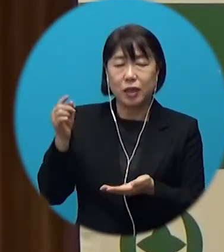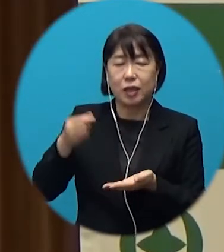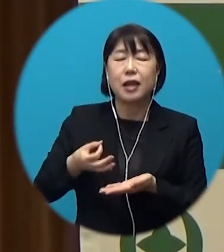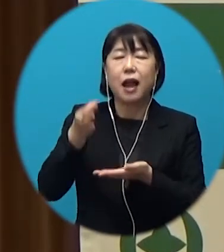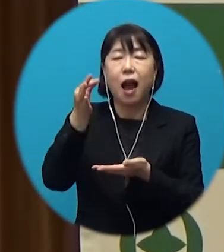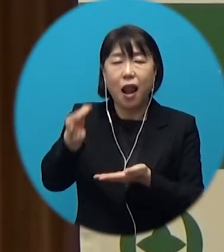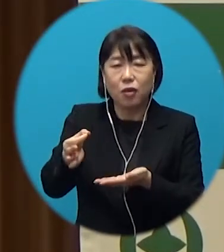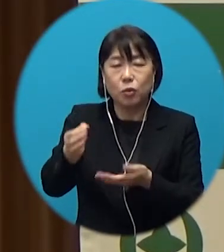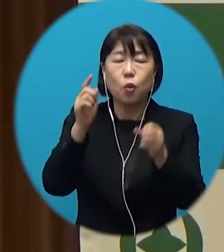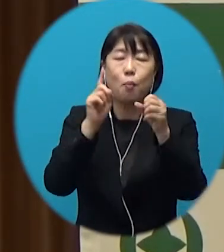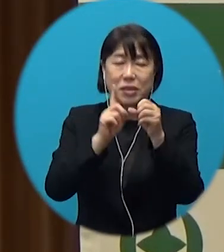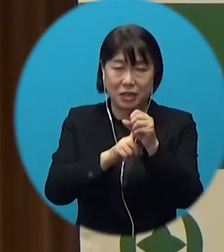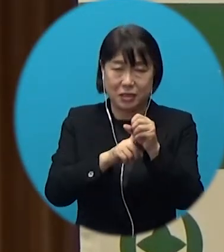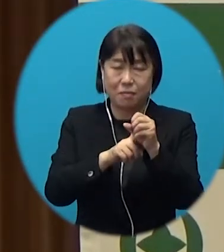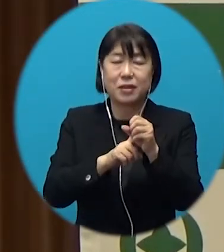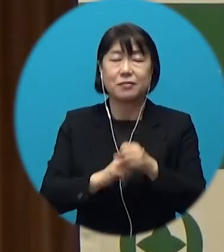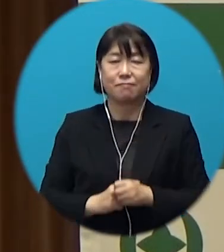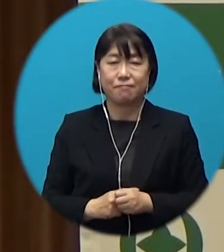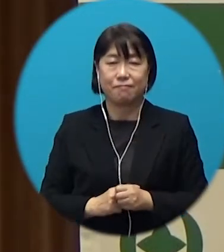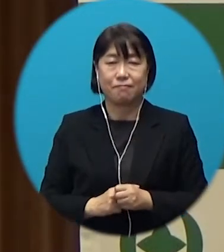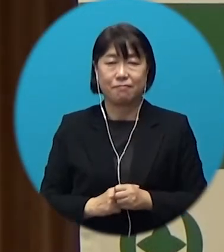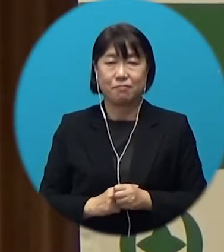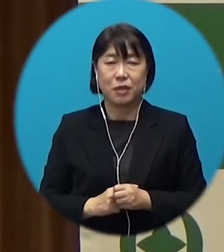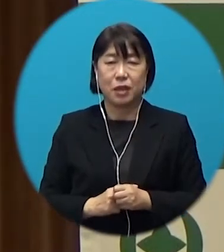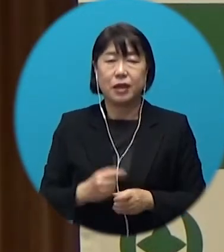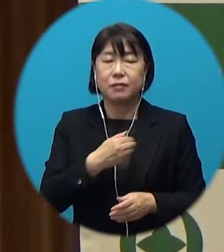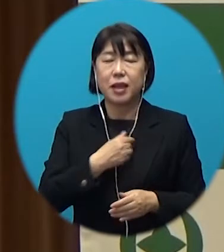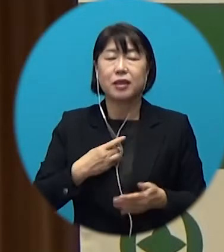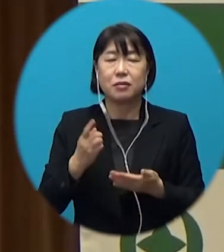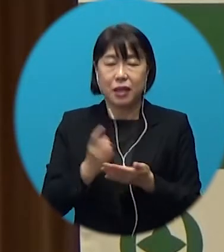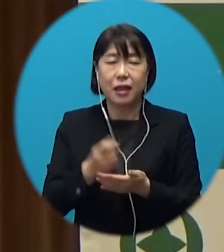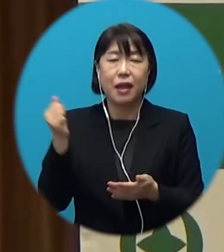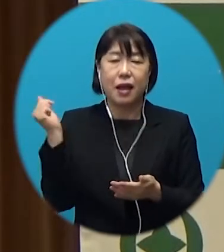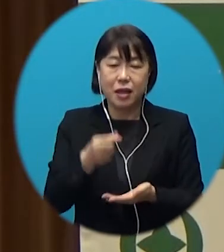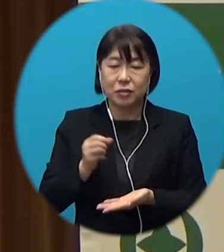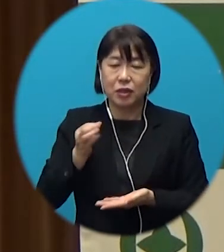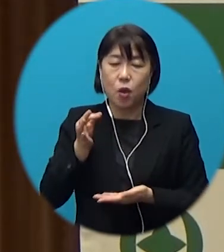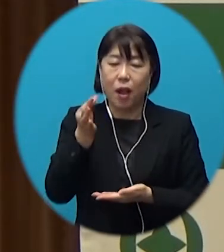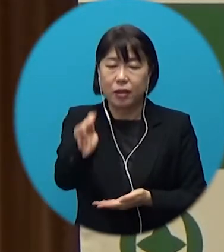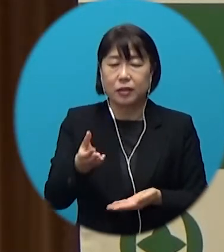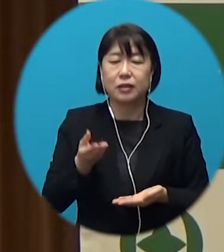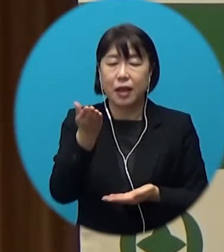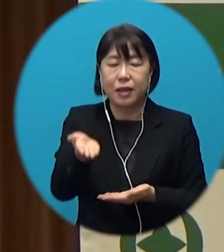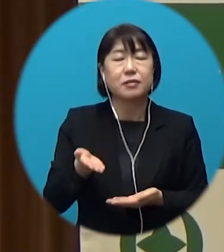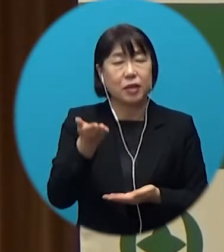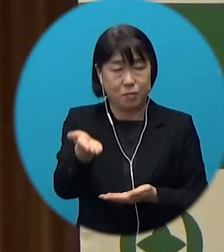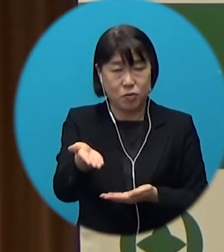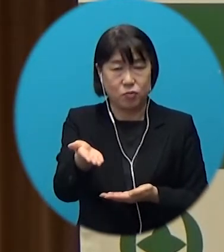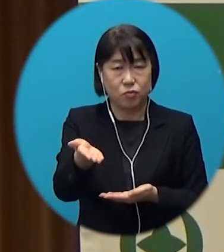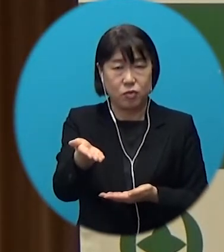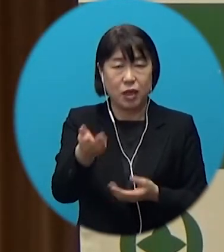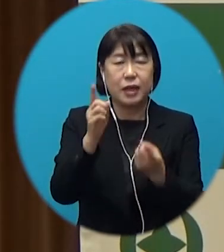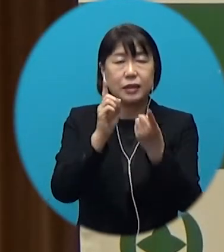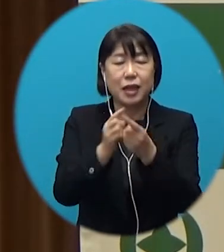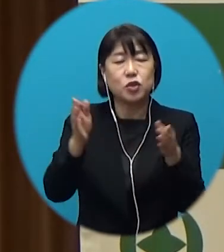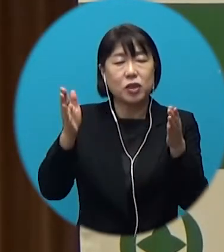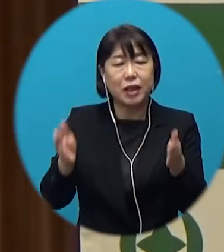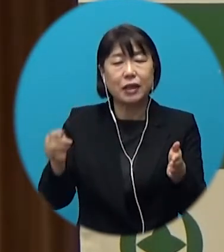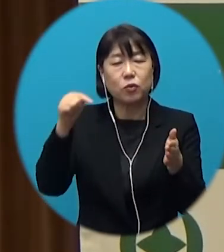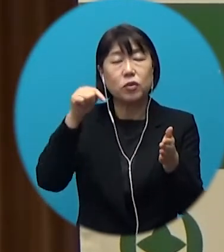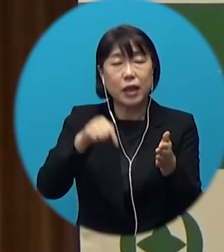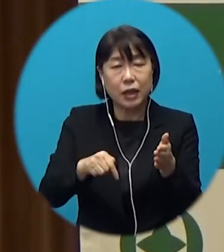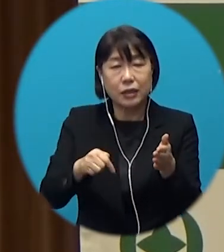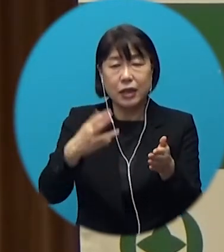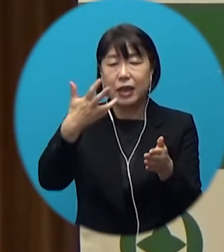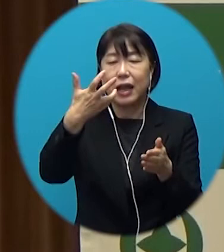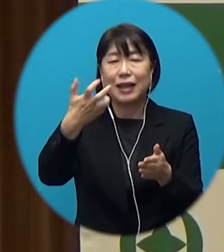目指していきたいと思っております。可能な限り早期に返済していきたいと考えていまして、対象期間内にですね、80億